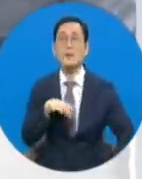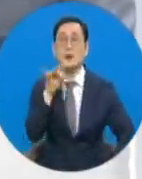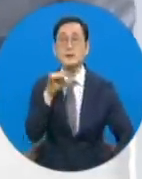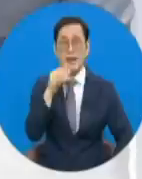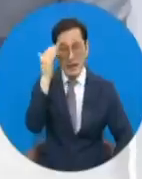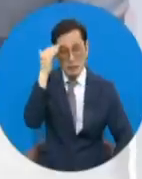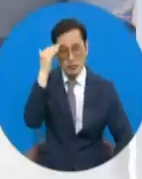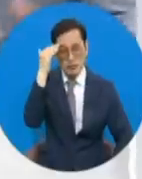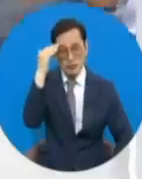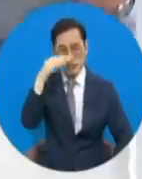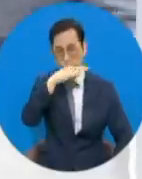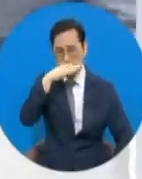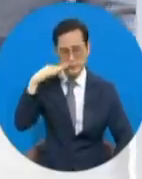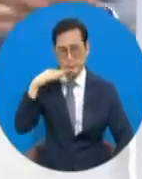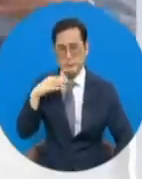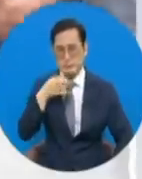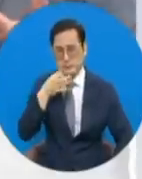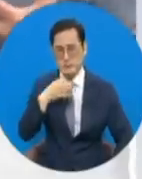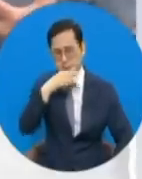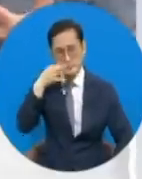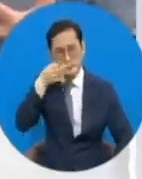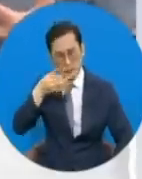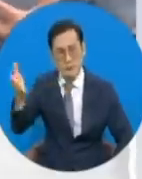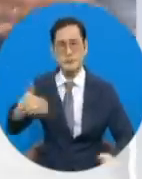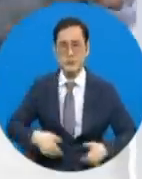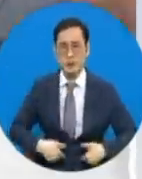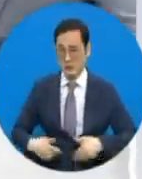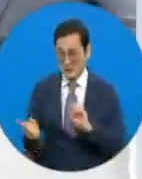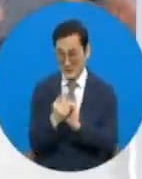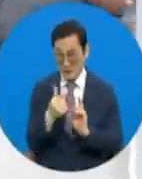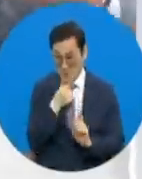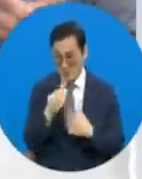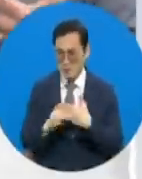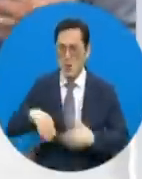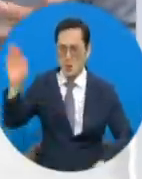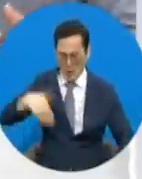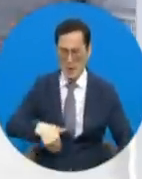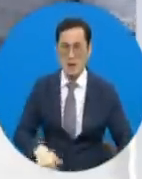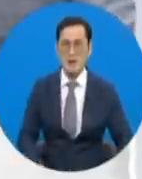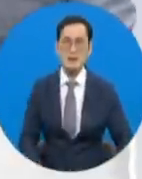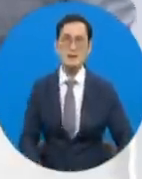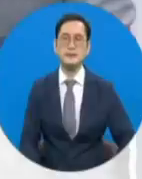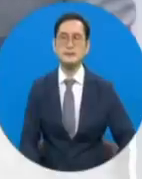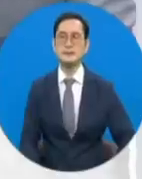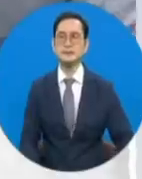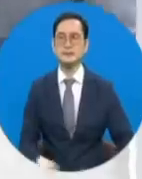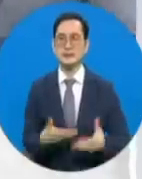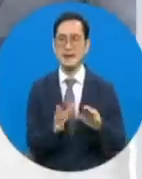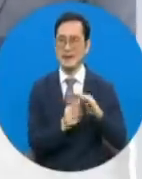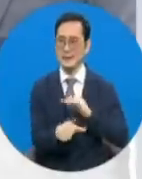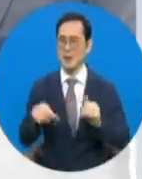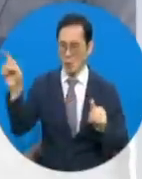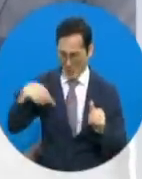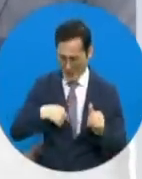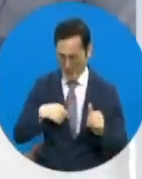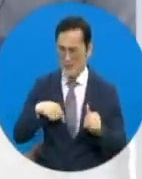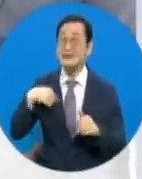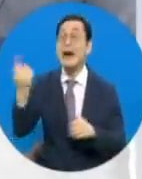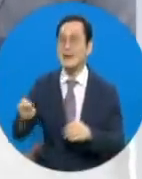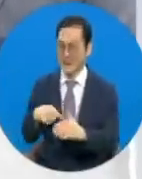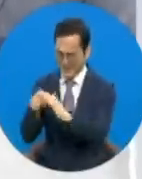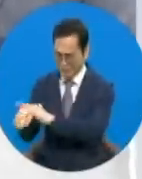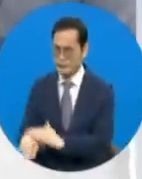게 맞고, 만나더라도 찾아와라. 내가 한번 그 당대표실 오면 그다음 내가